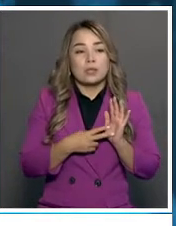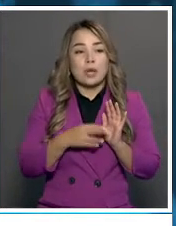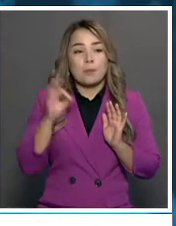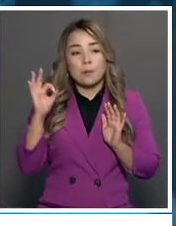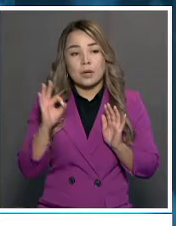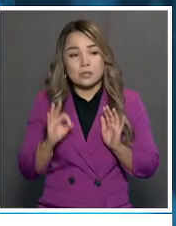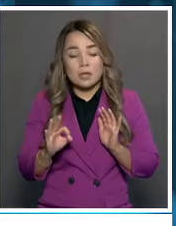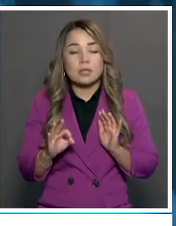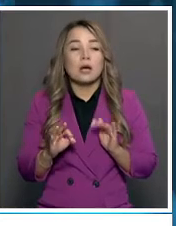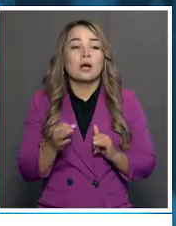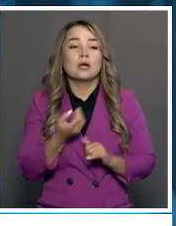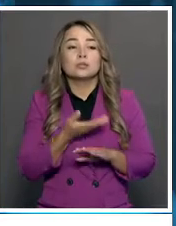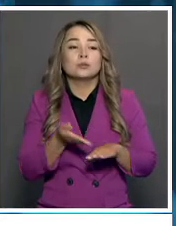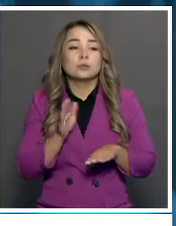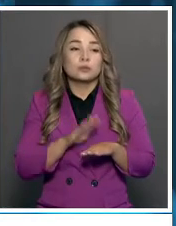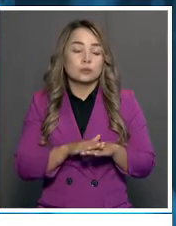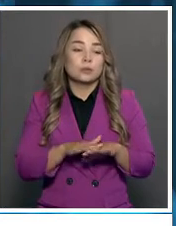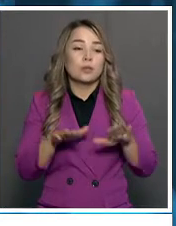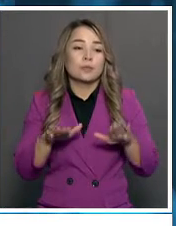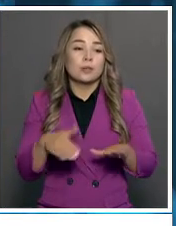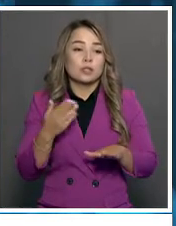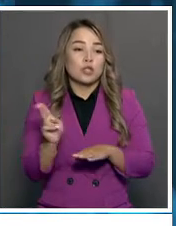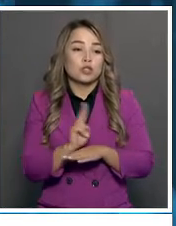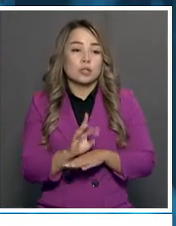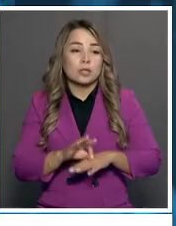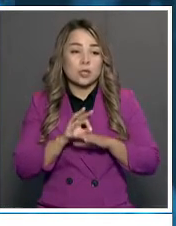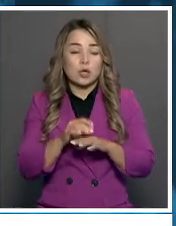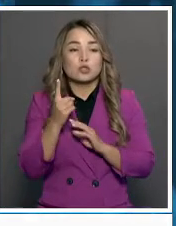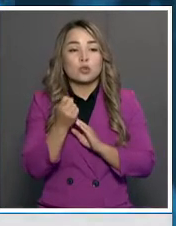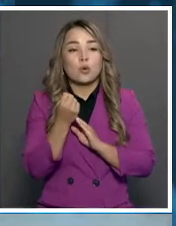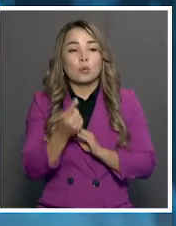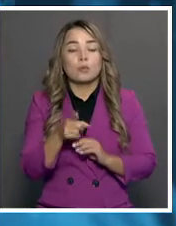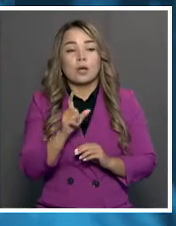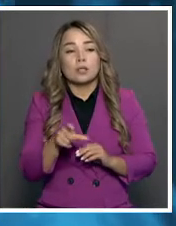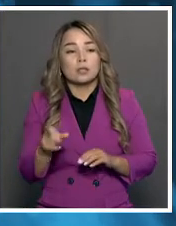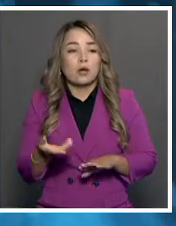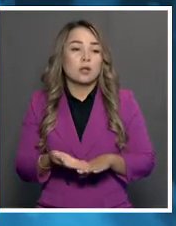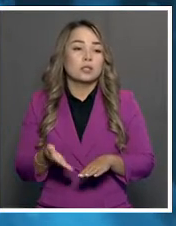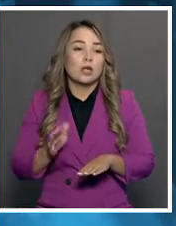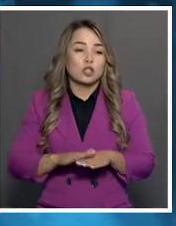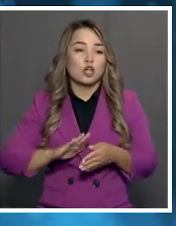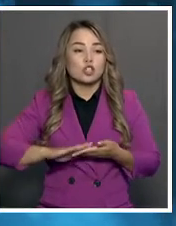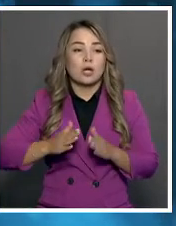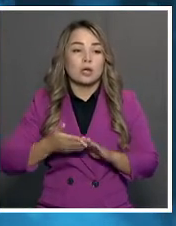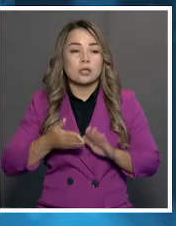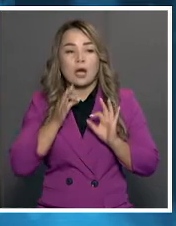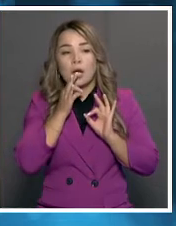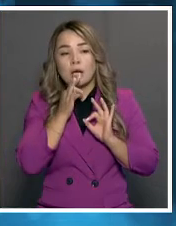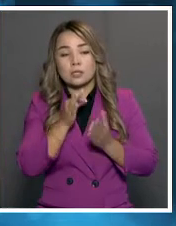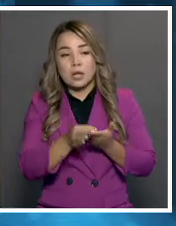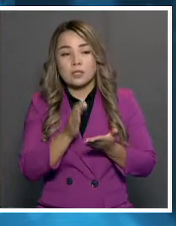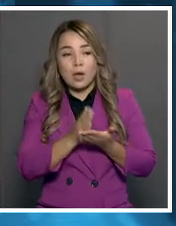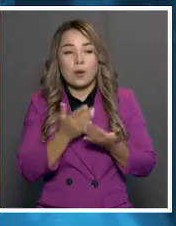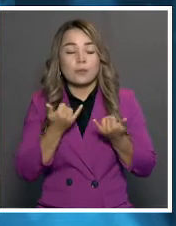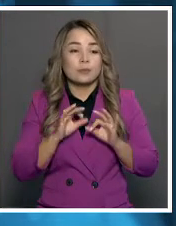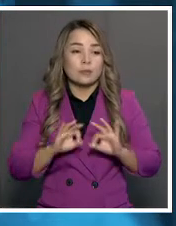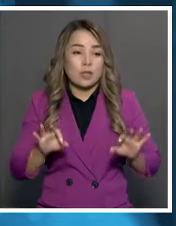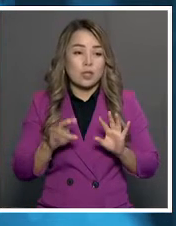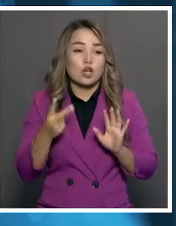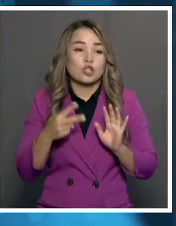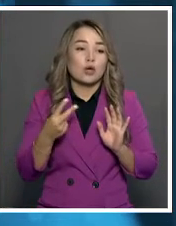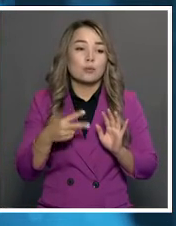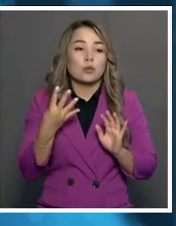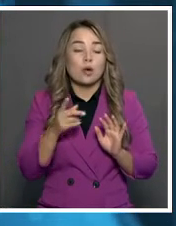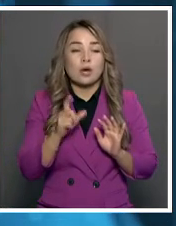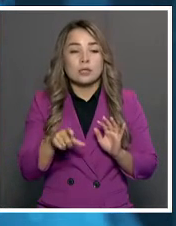Ал реанимациялық төсек орындарда 111 адамның жағдайы ауыр деп бағаланып отыр. Соның ішінде 24